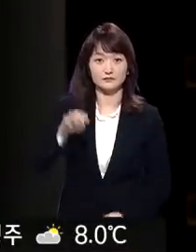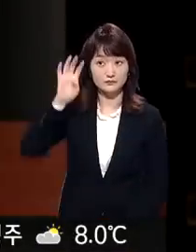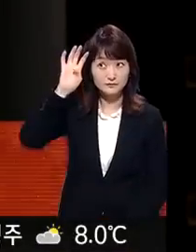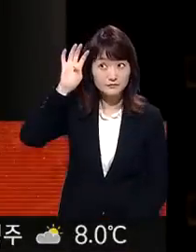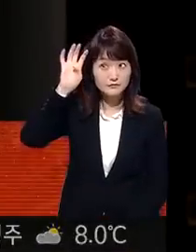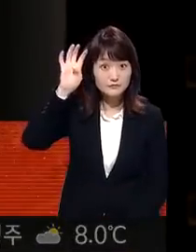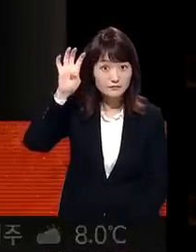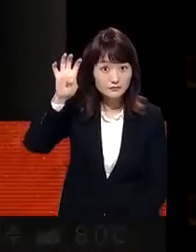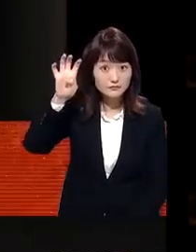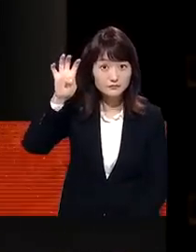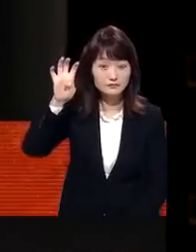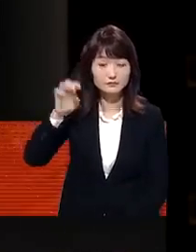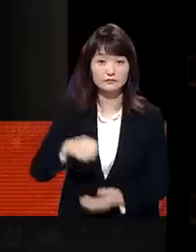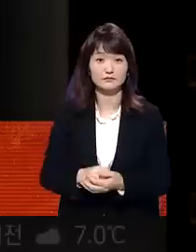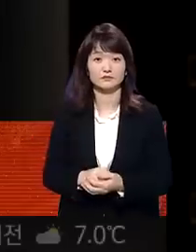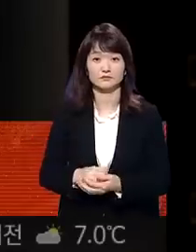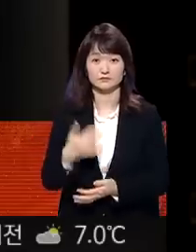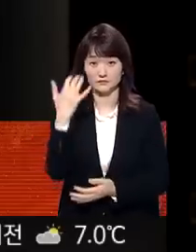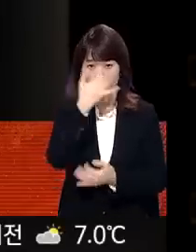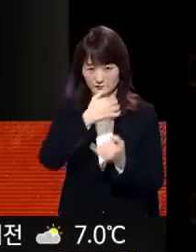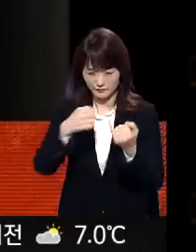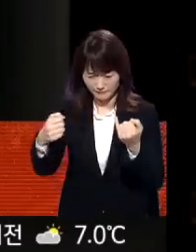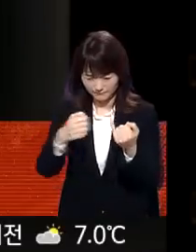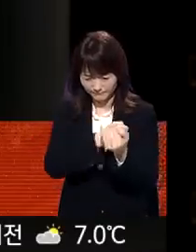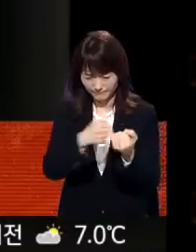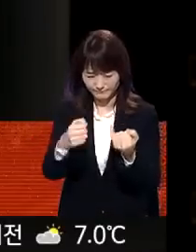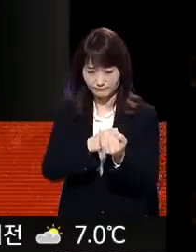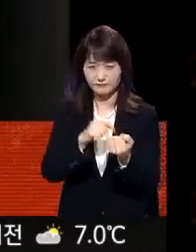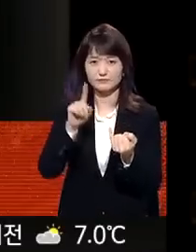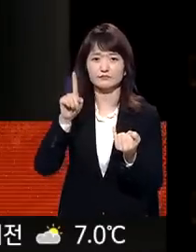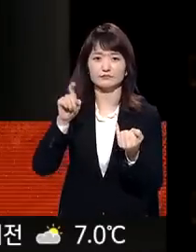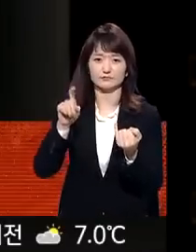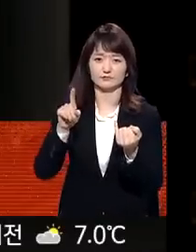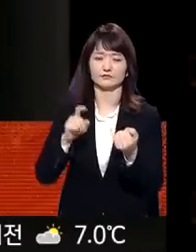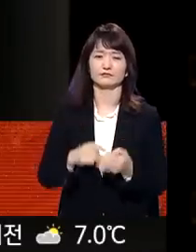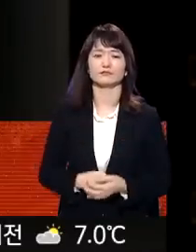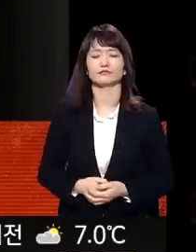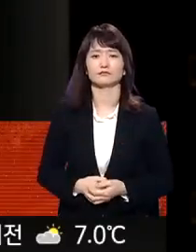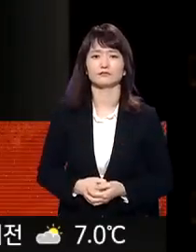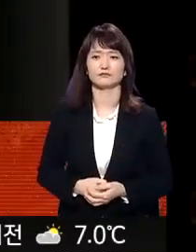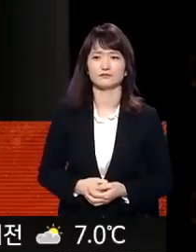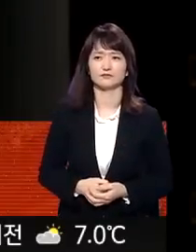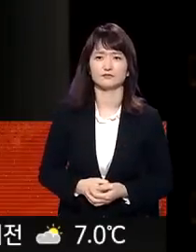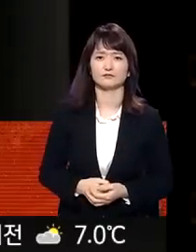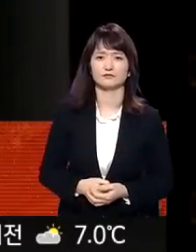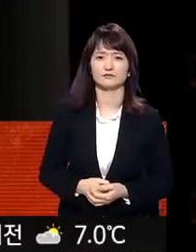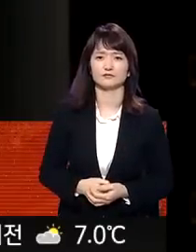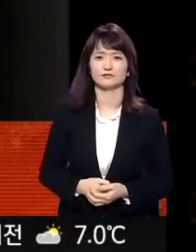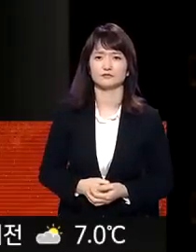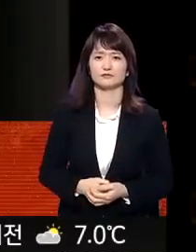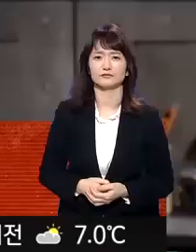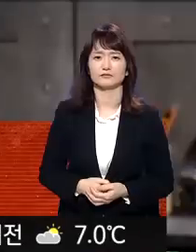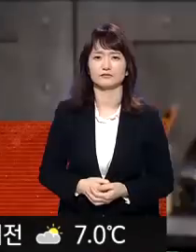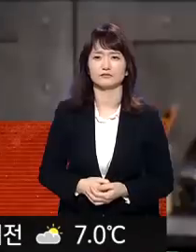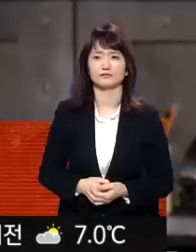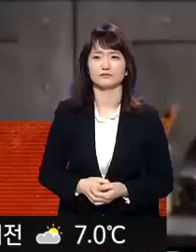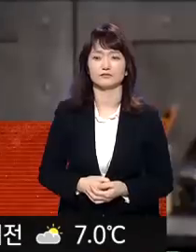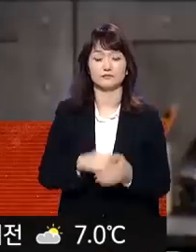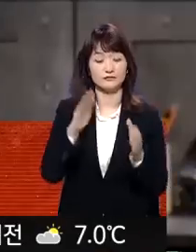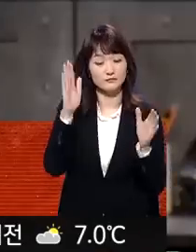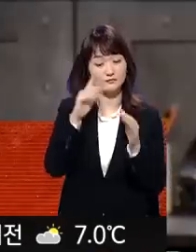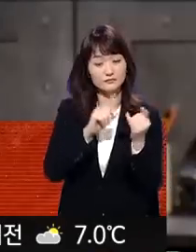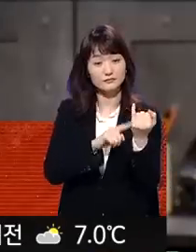동안 11번의 범행. 야, 팀장님. 그렇습니다. 이 내용이 뭐냐면 사실 이